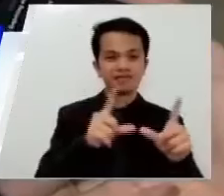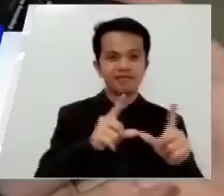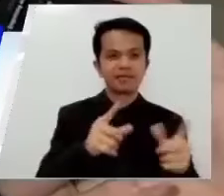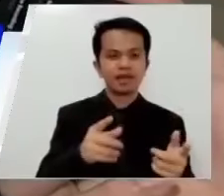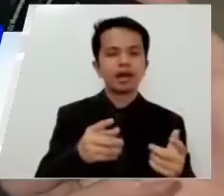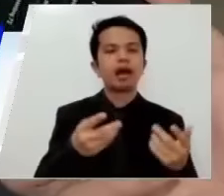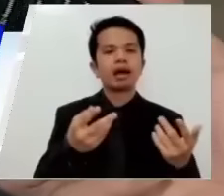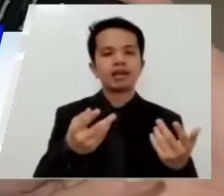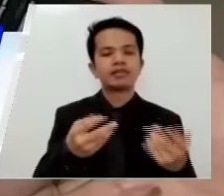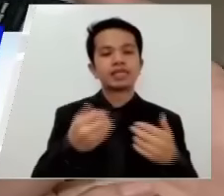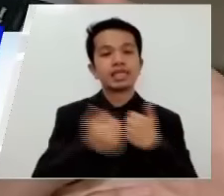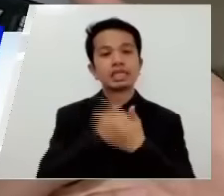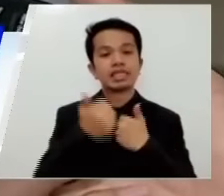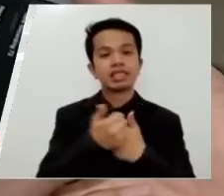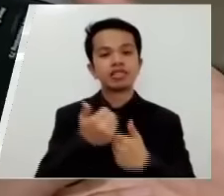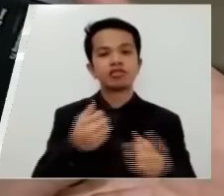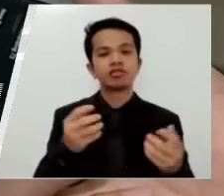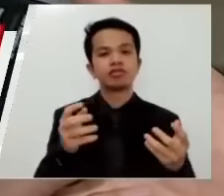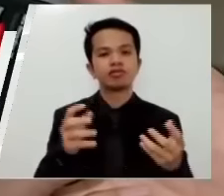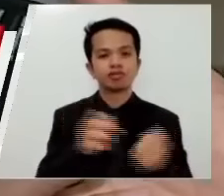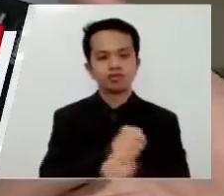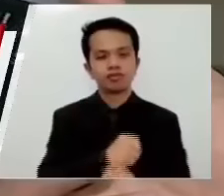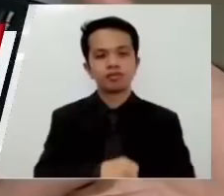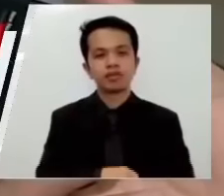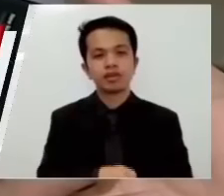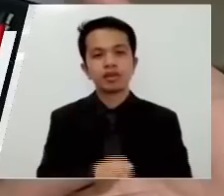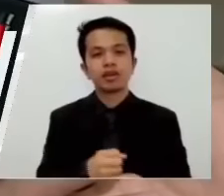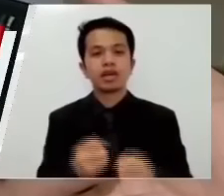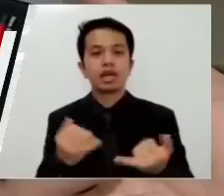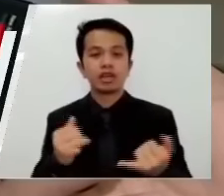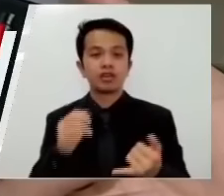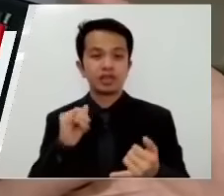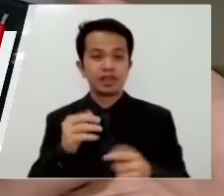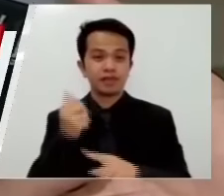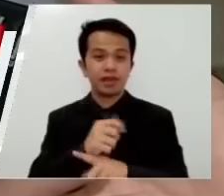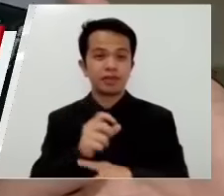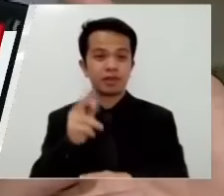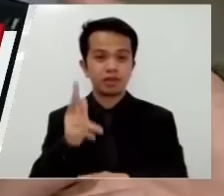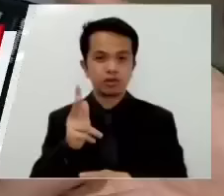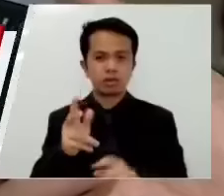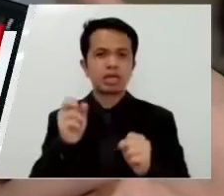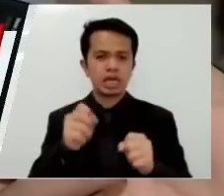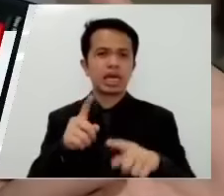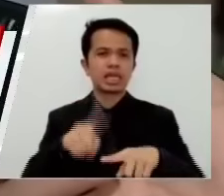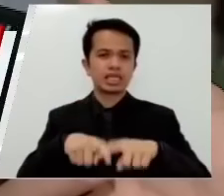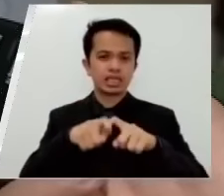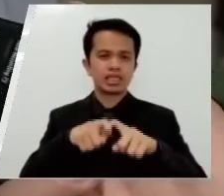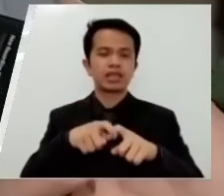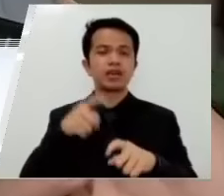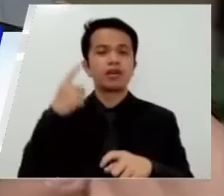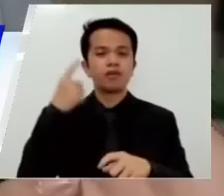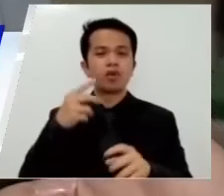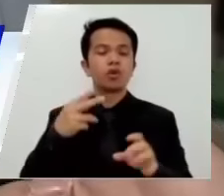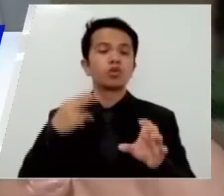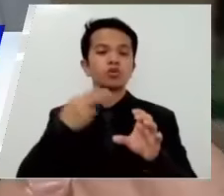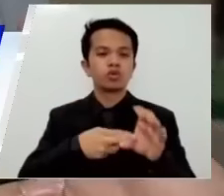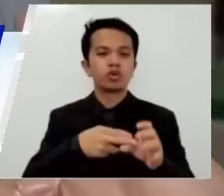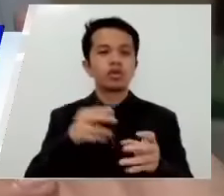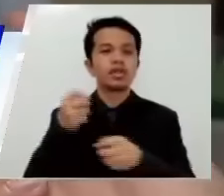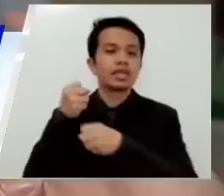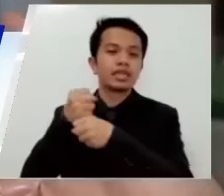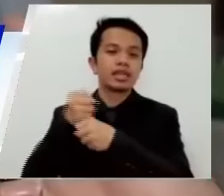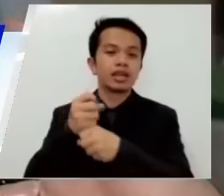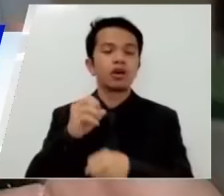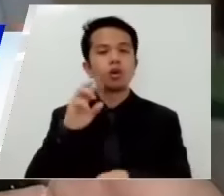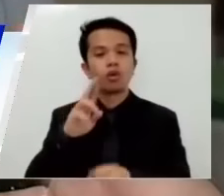On April 30, kung sila ay nag-consolidate, baka masuspindi sila for joining a rally or pag